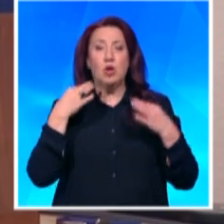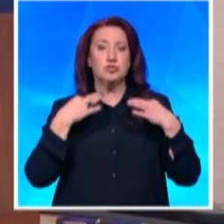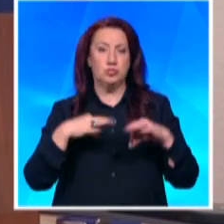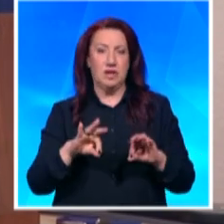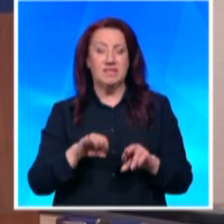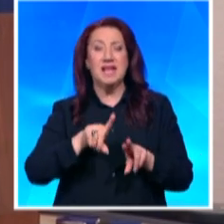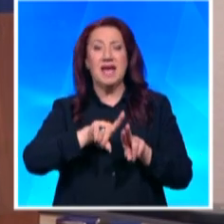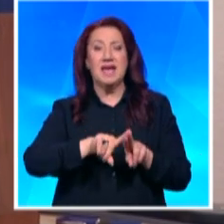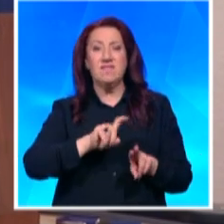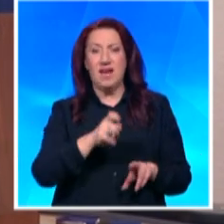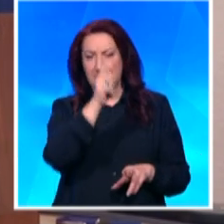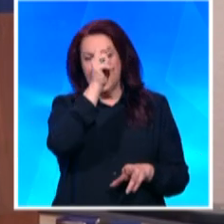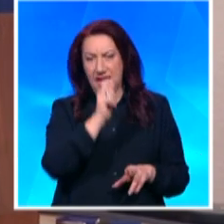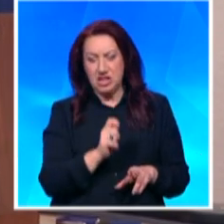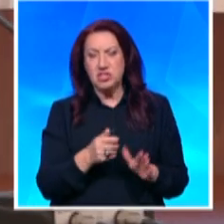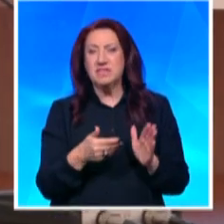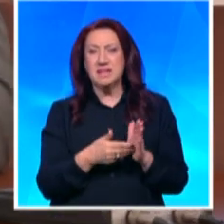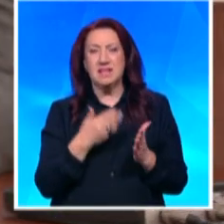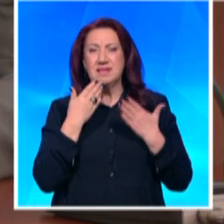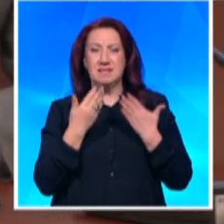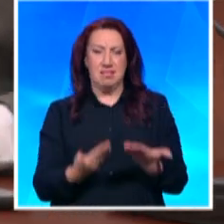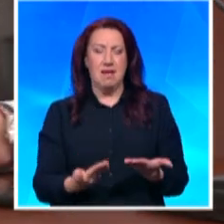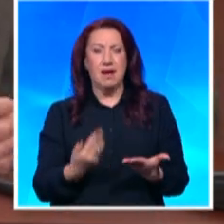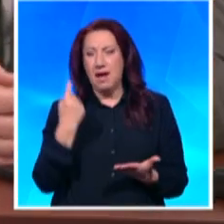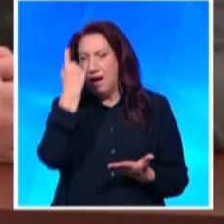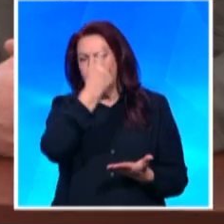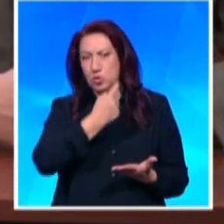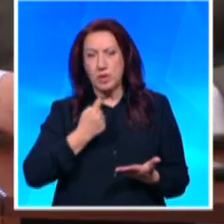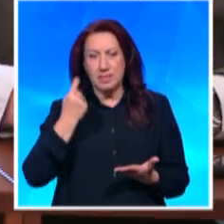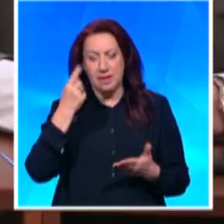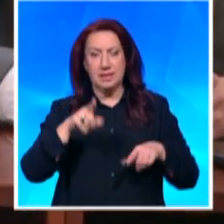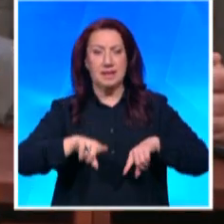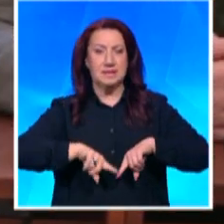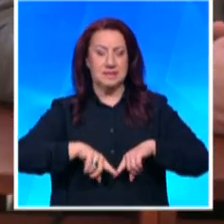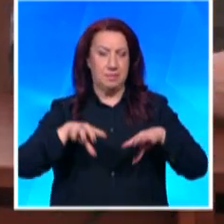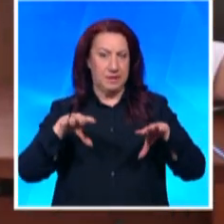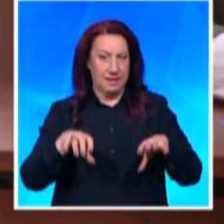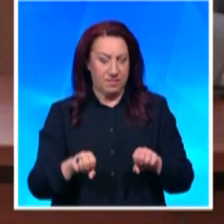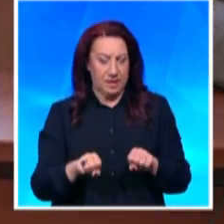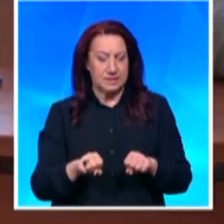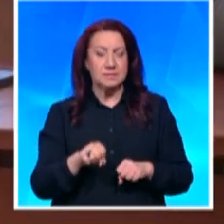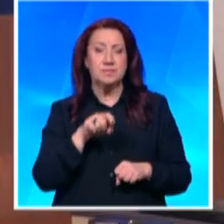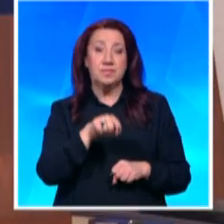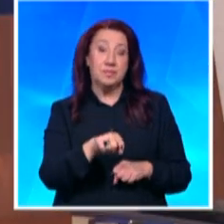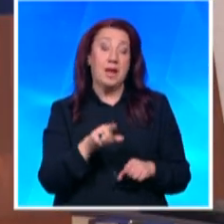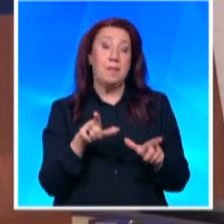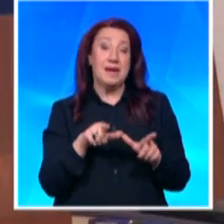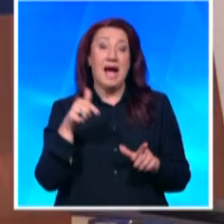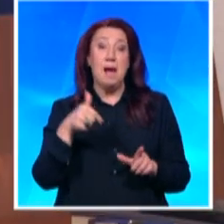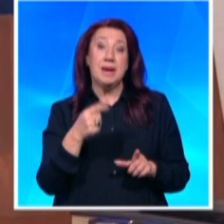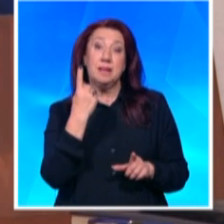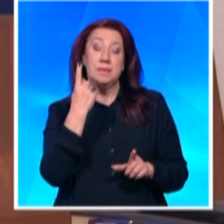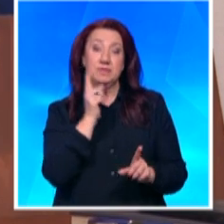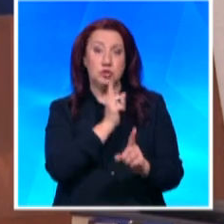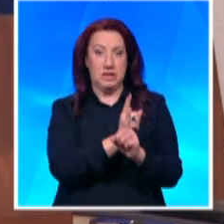поради уронване престижа на съдебната власт. Още преди да започне срещите с другите, Мария Габриел първо се видя със своите. Имаме нужда